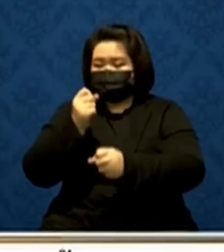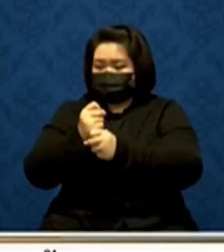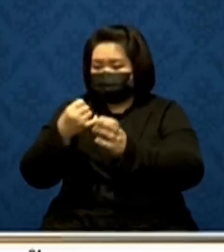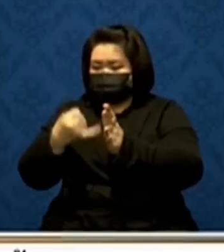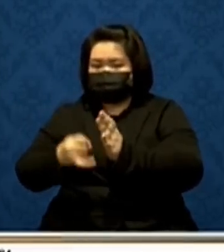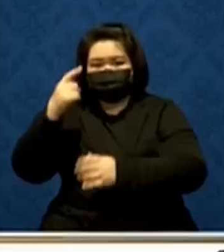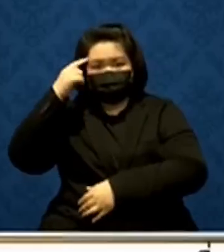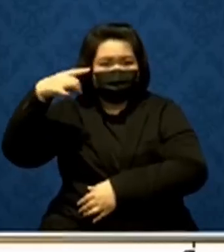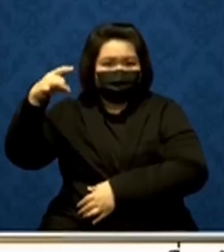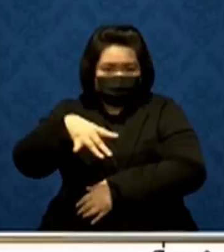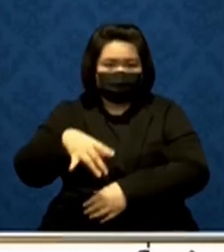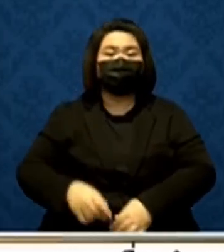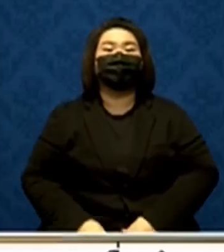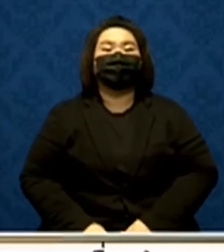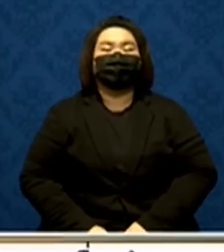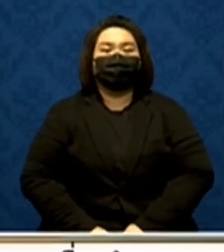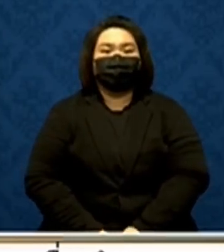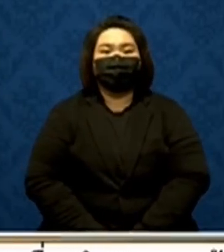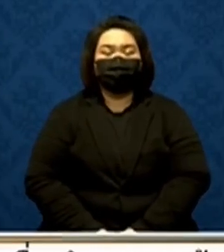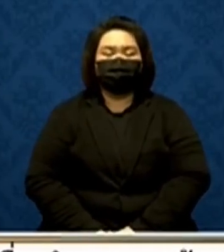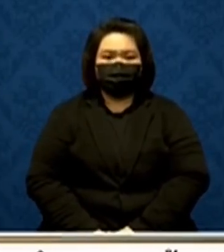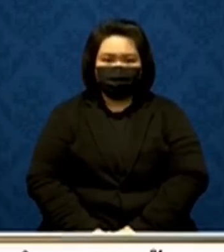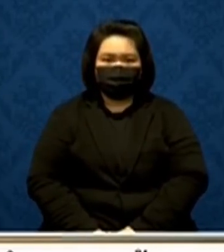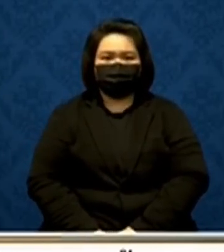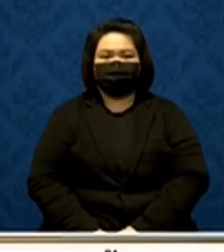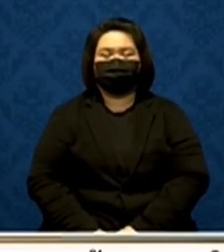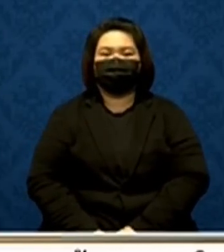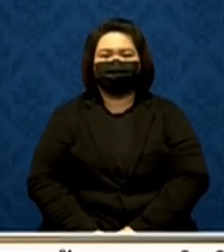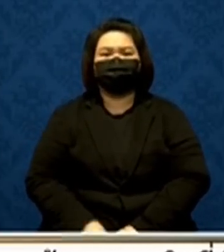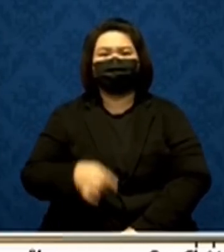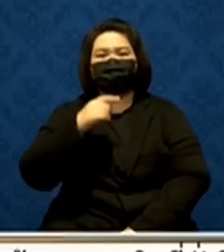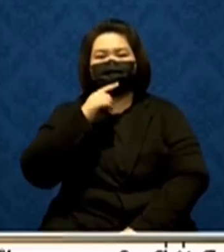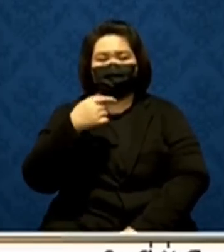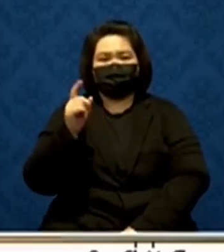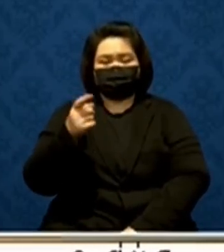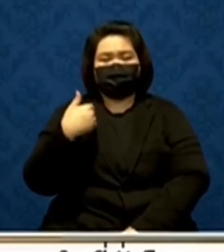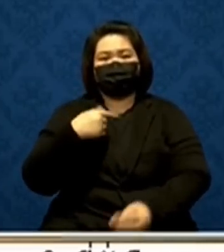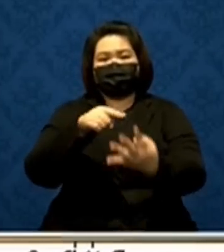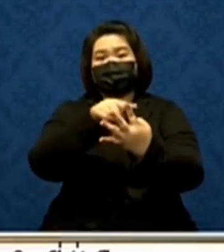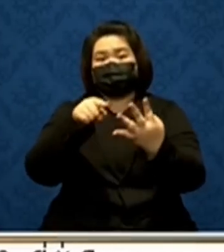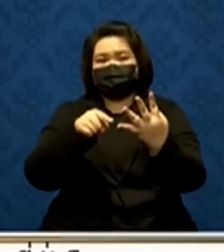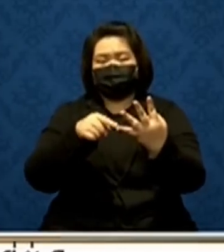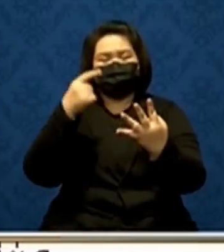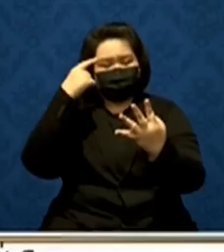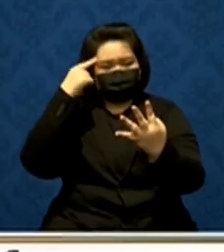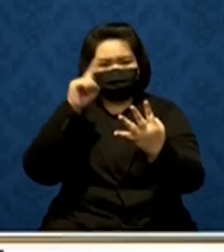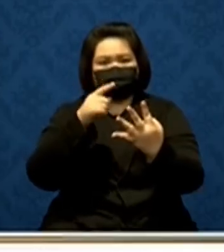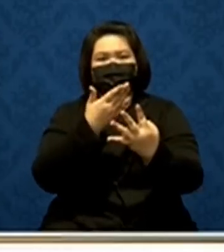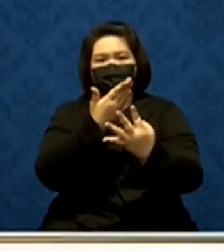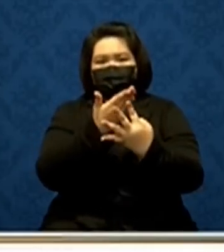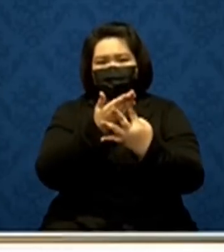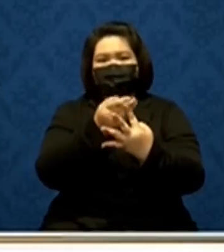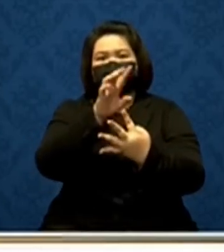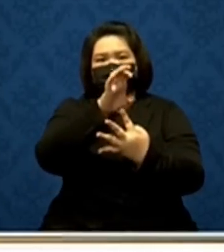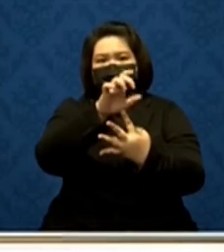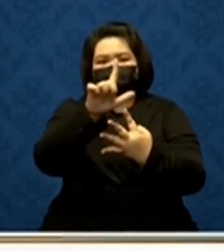ร้ายแรงมีเจตนาทำให้รัฐเสียหายมี 4รายครับต้องชดใช้คนละ